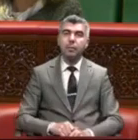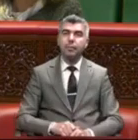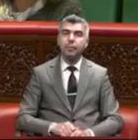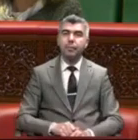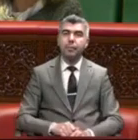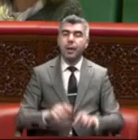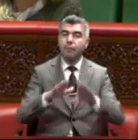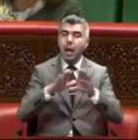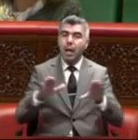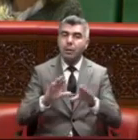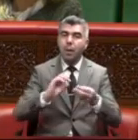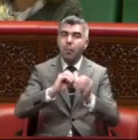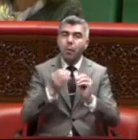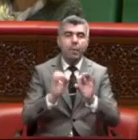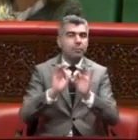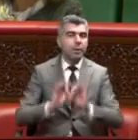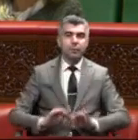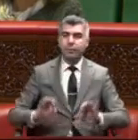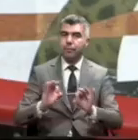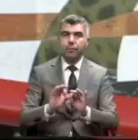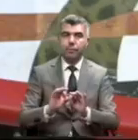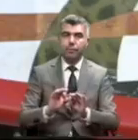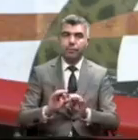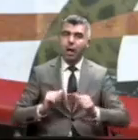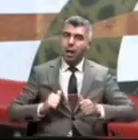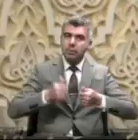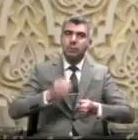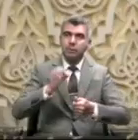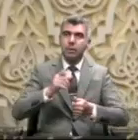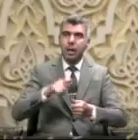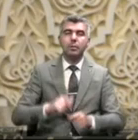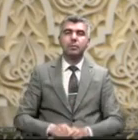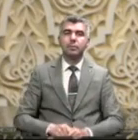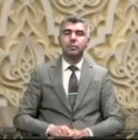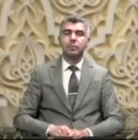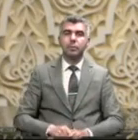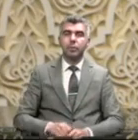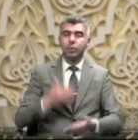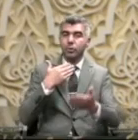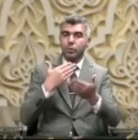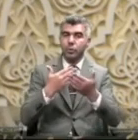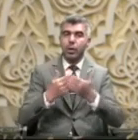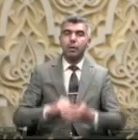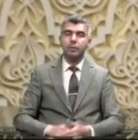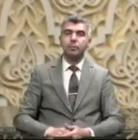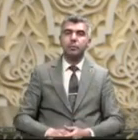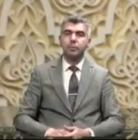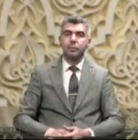الارض ماشي مشكل غير شكرا السيد الوزير